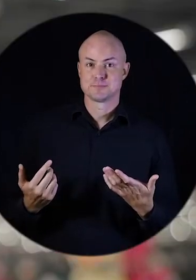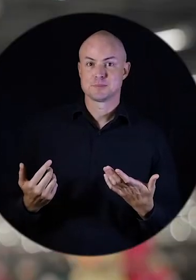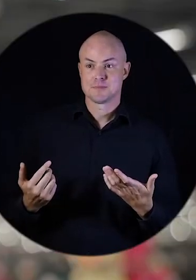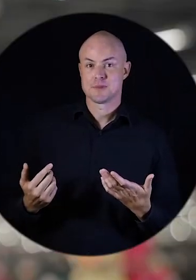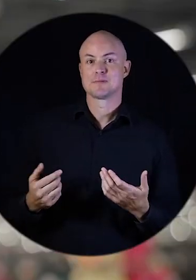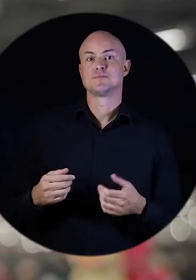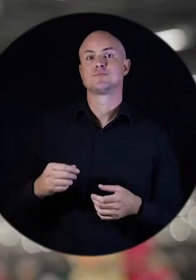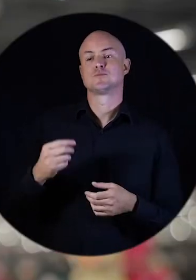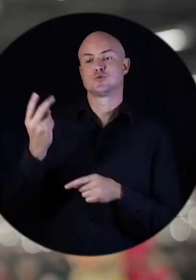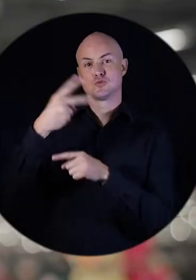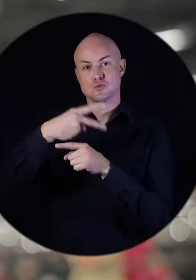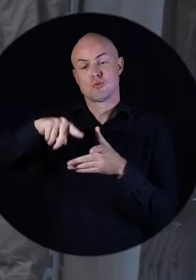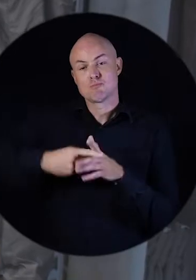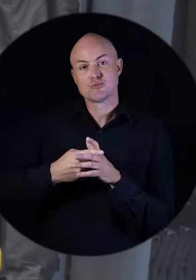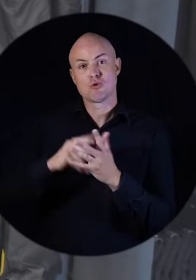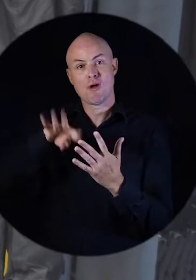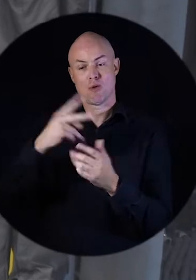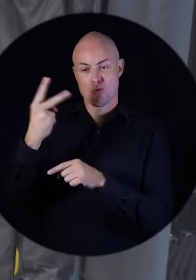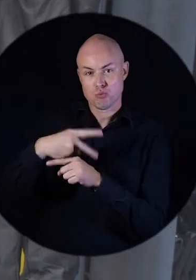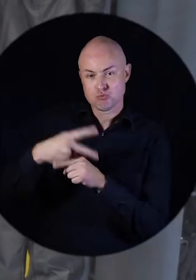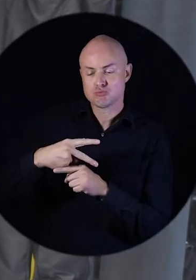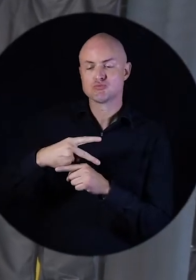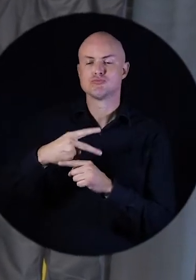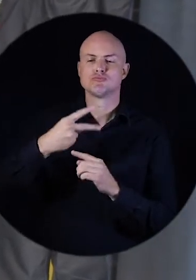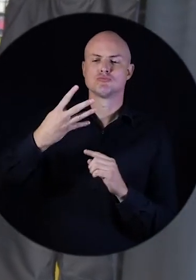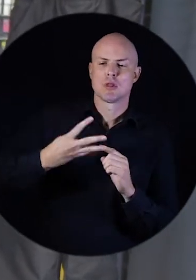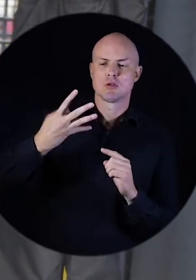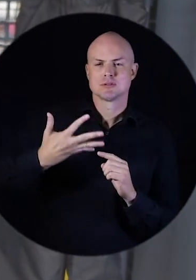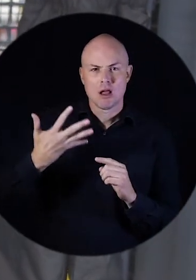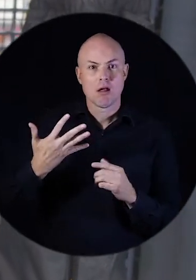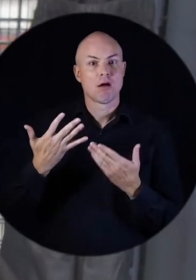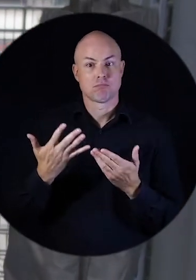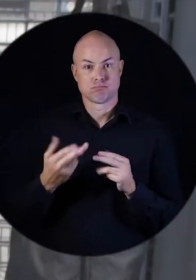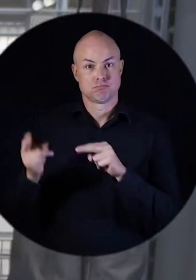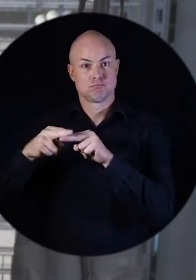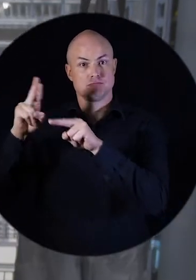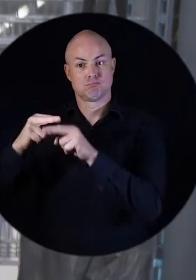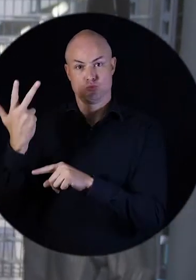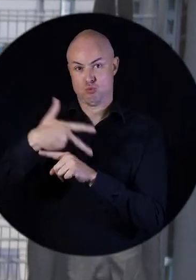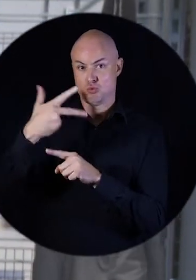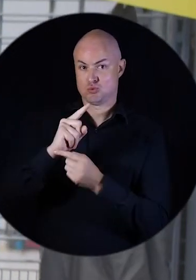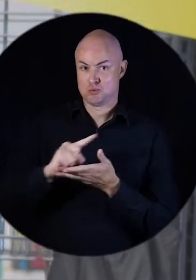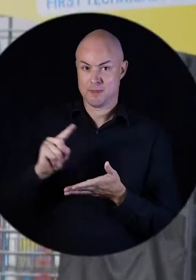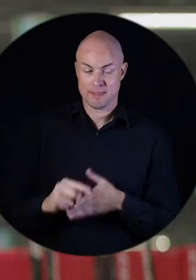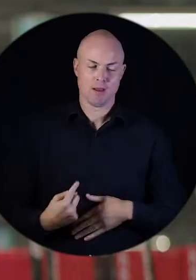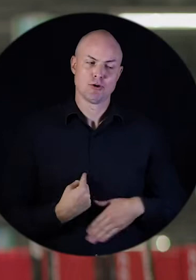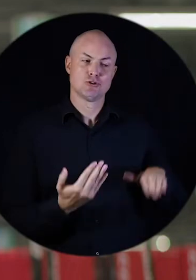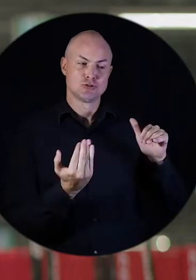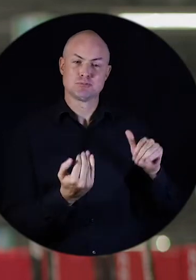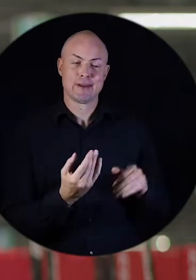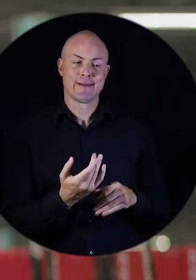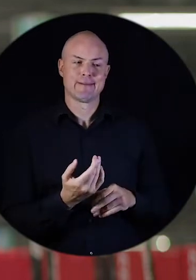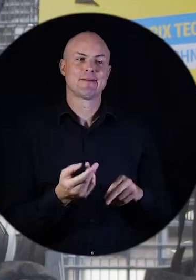de 12 jours semaine à 4-5 heures et il y a une évolution. Aujourd'hui, il est rendu à 3 jours semaine. J'espère